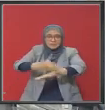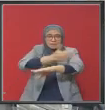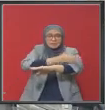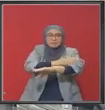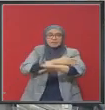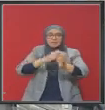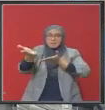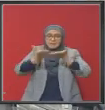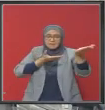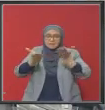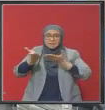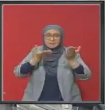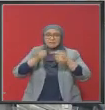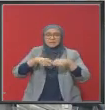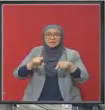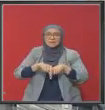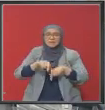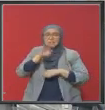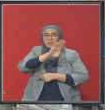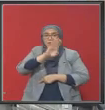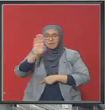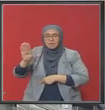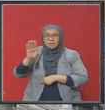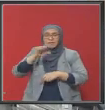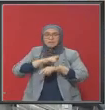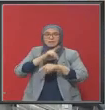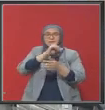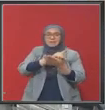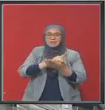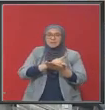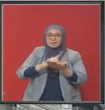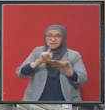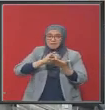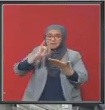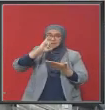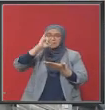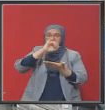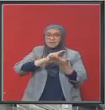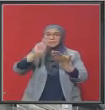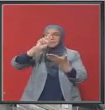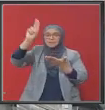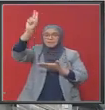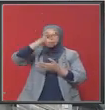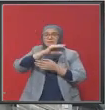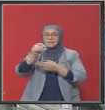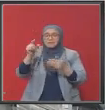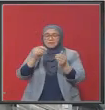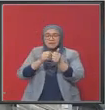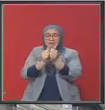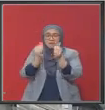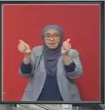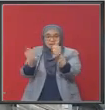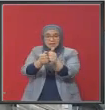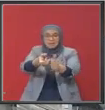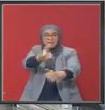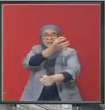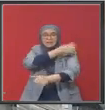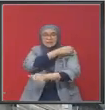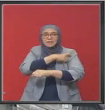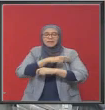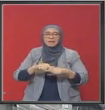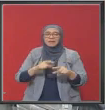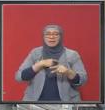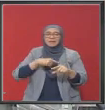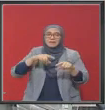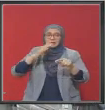institusi pengajian tinggi awam dengan Membekas sekan menggeser research and education Network ataupun